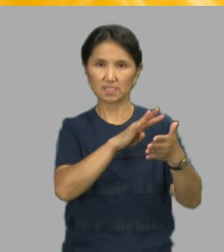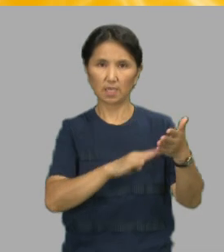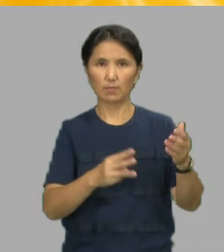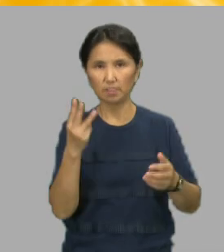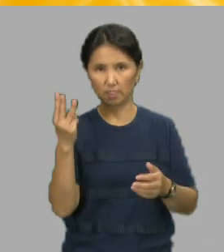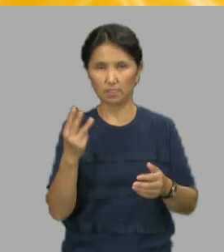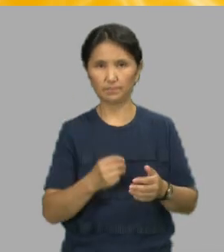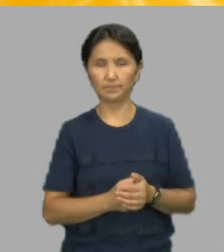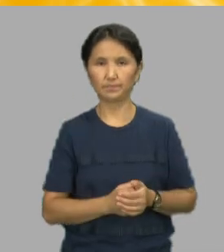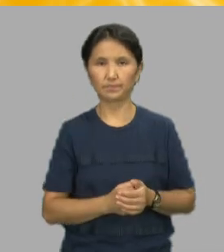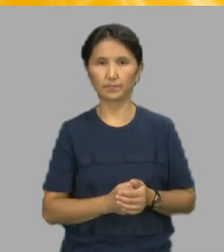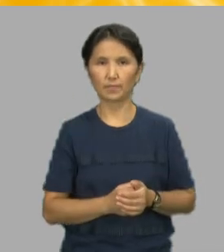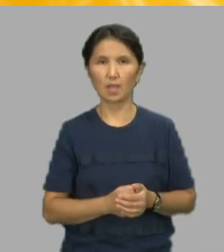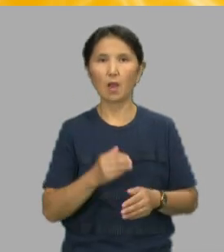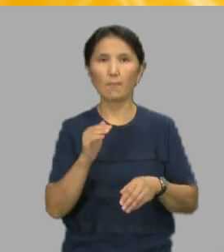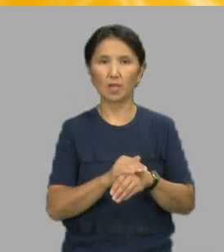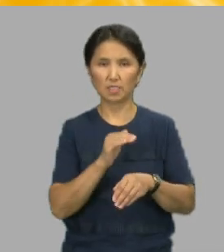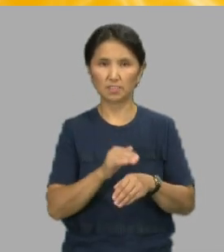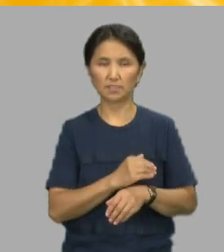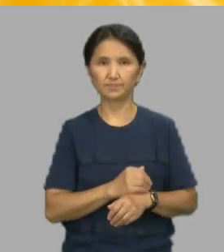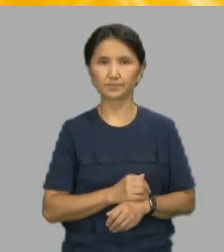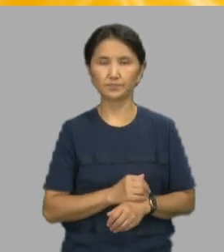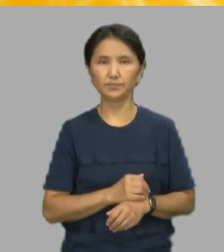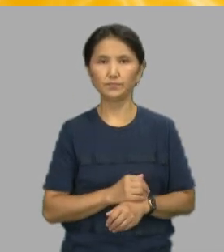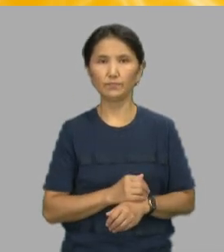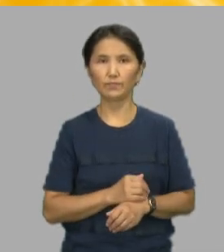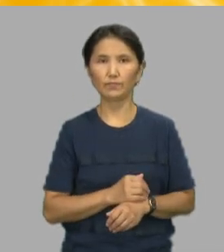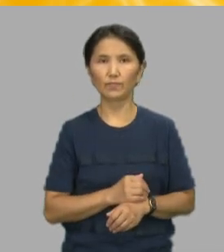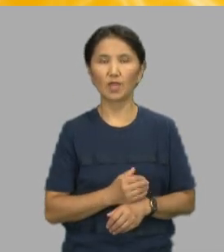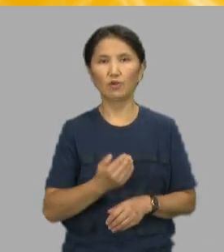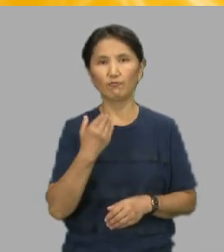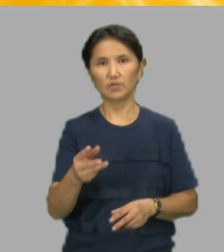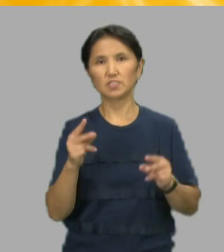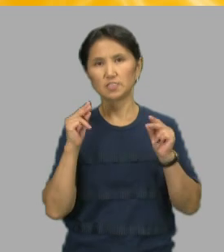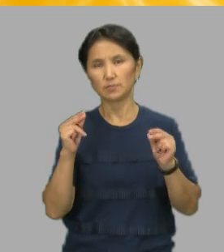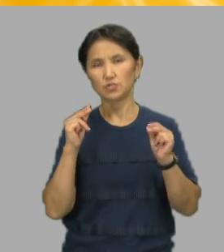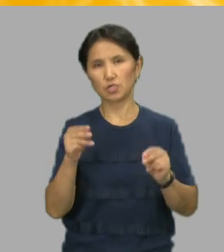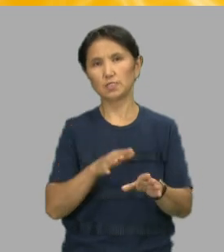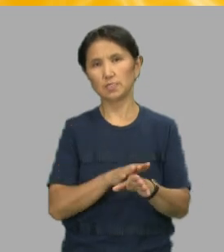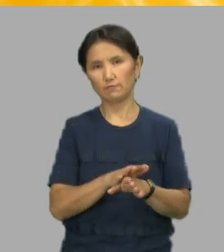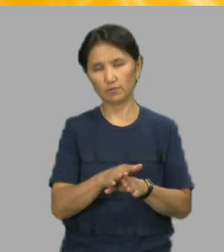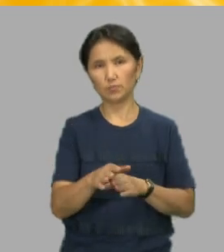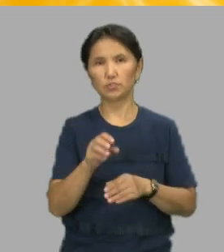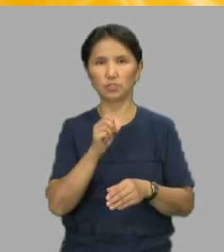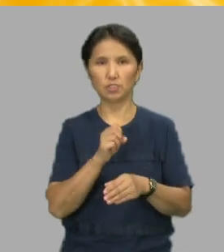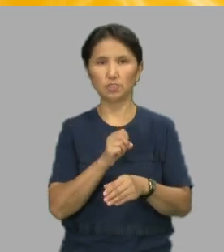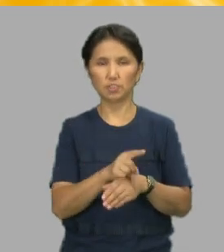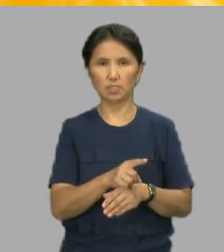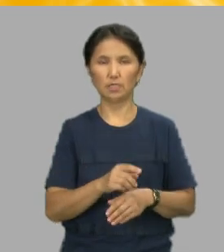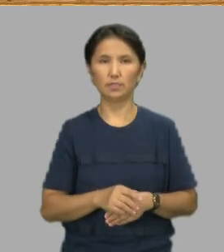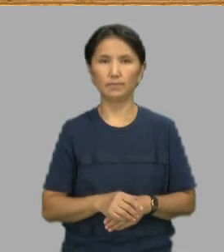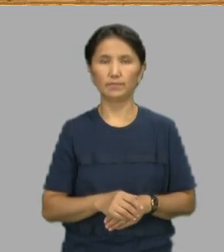схема 3. Молодцы! Вы замечательно справились и с этим